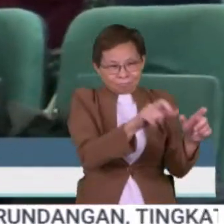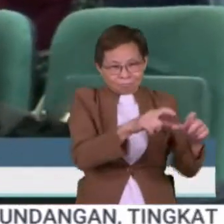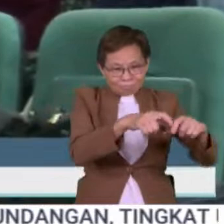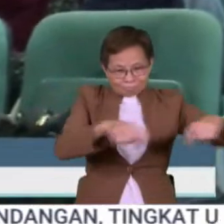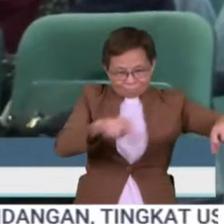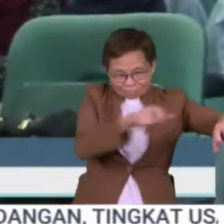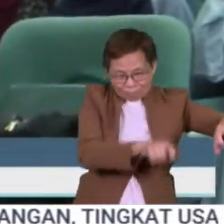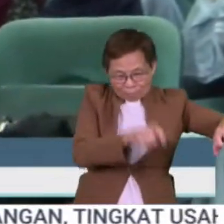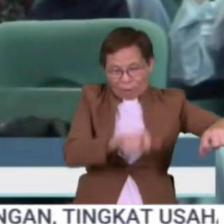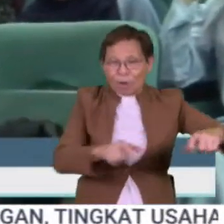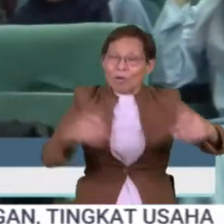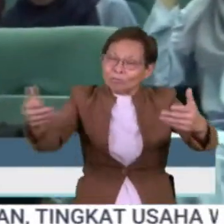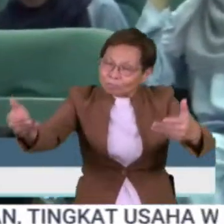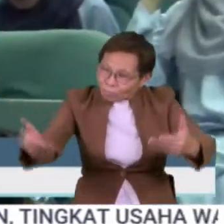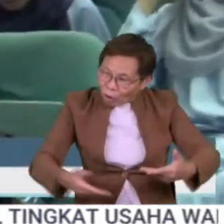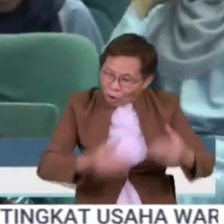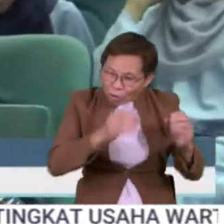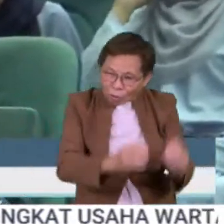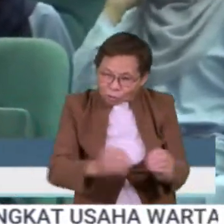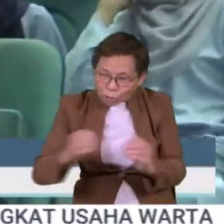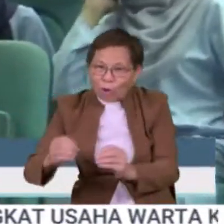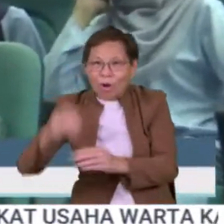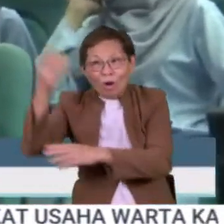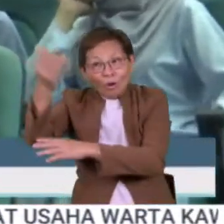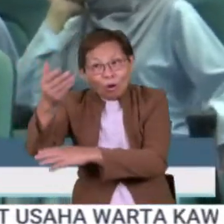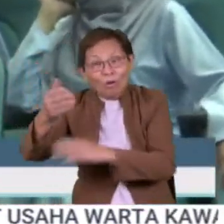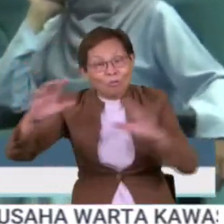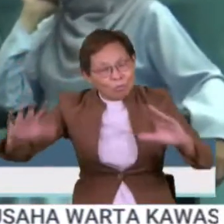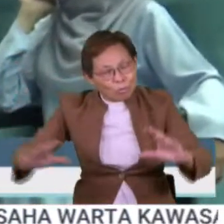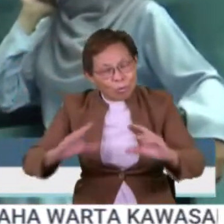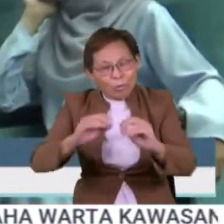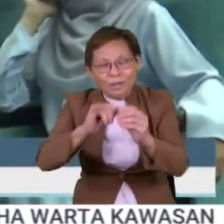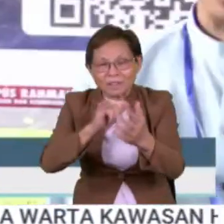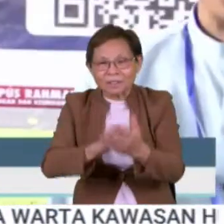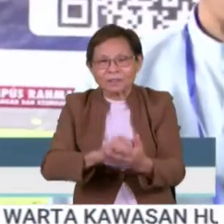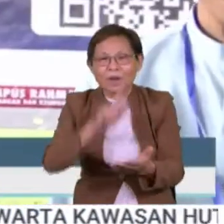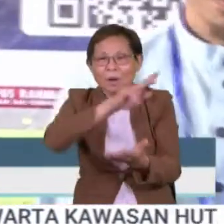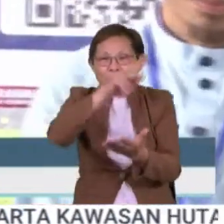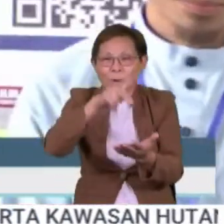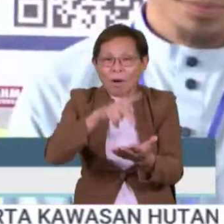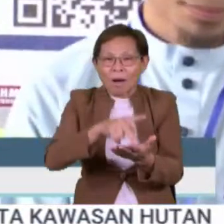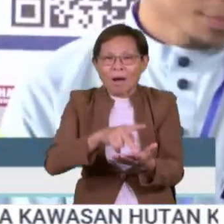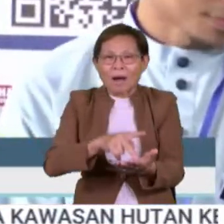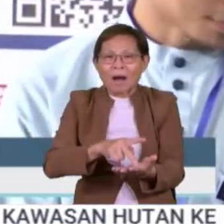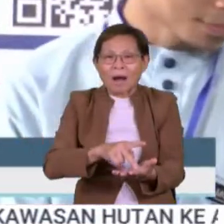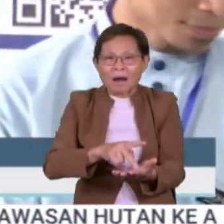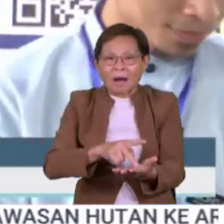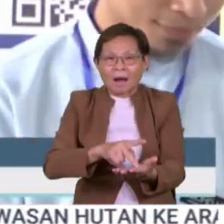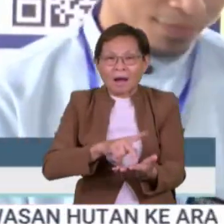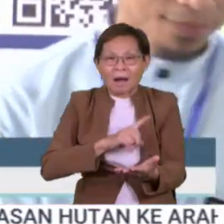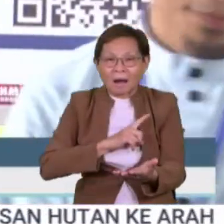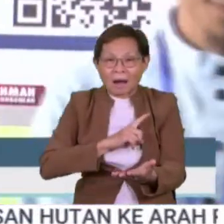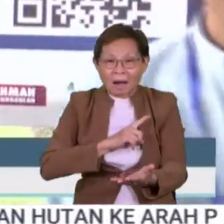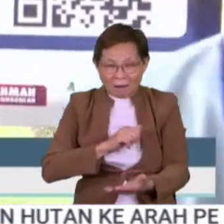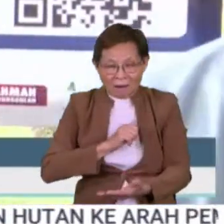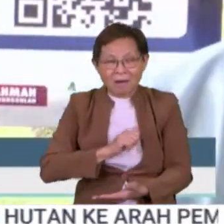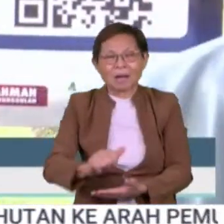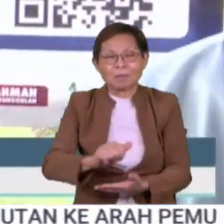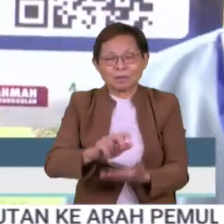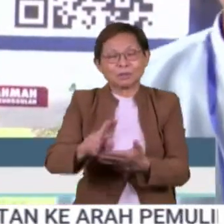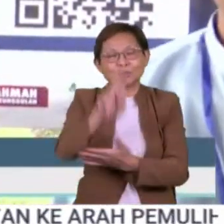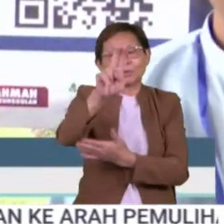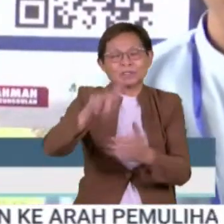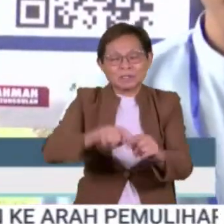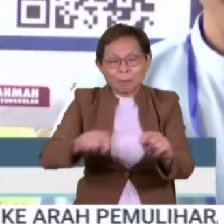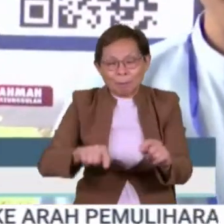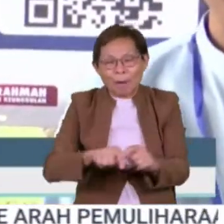Imam alu-alukan penganjuran convention seumpama pusat agama ilmu itu adalah University Masjid itu tempat